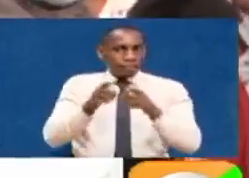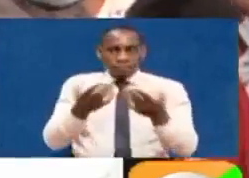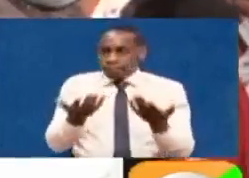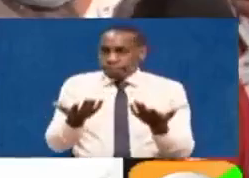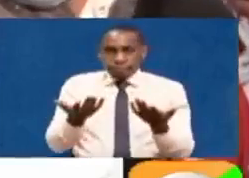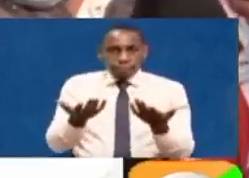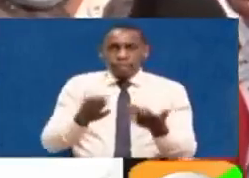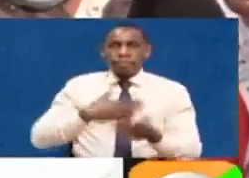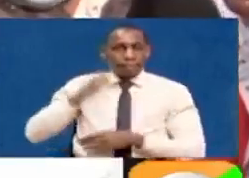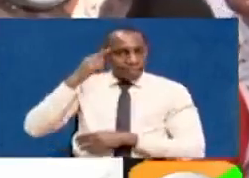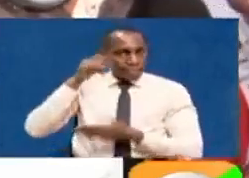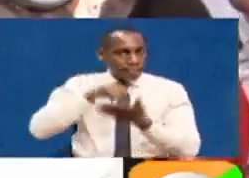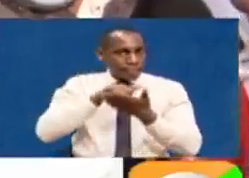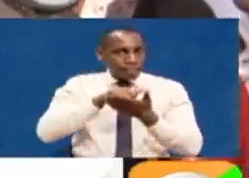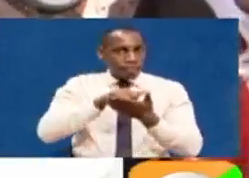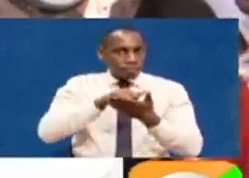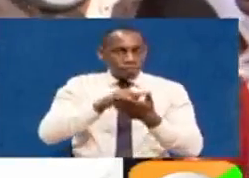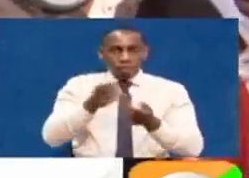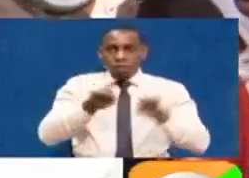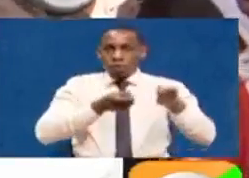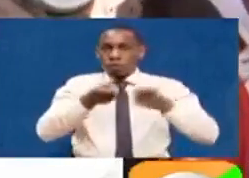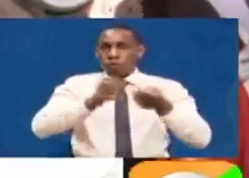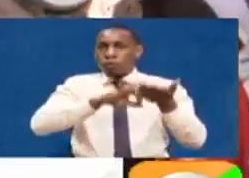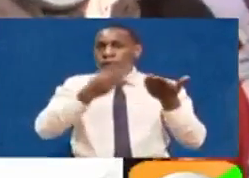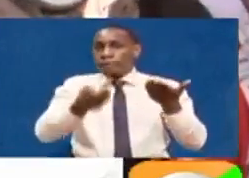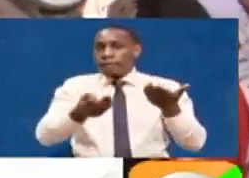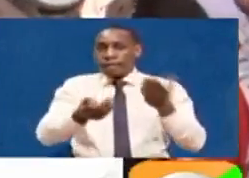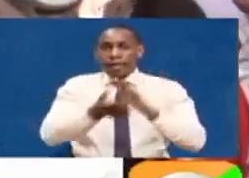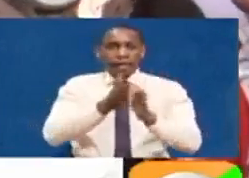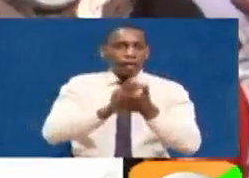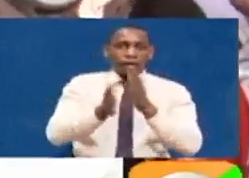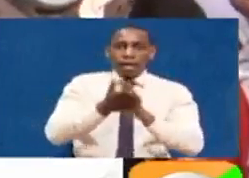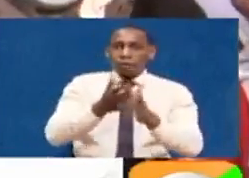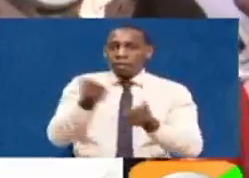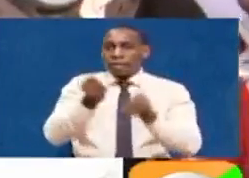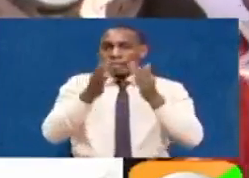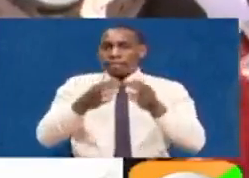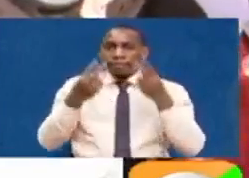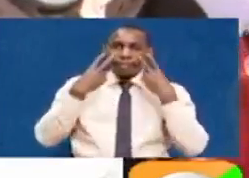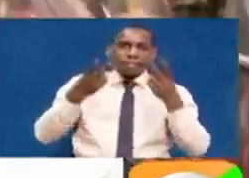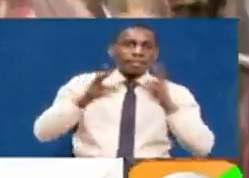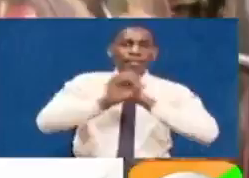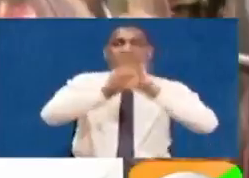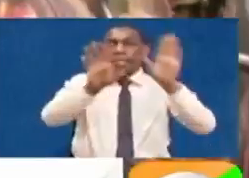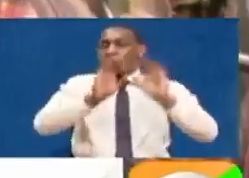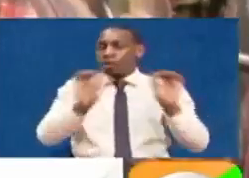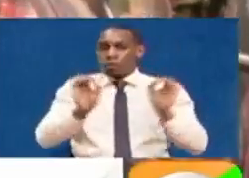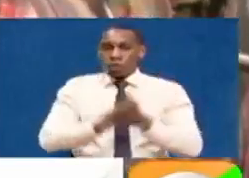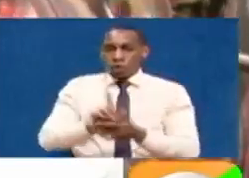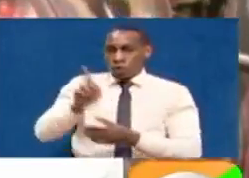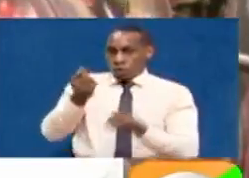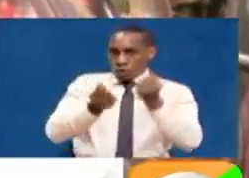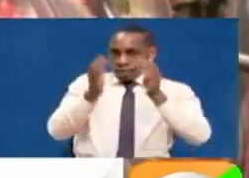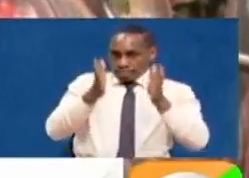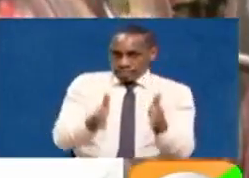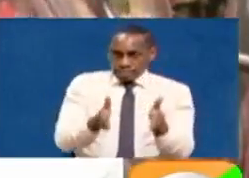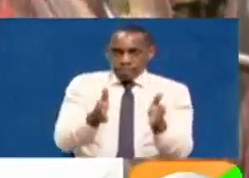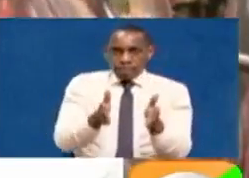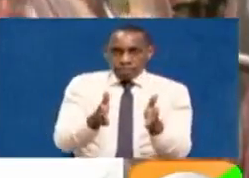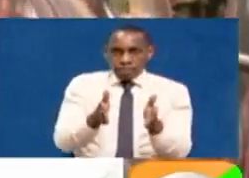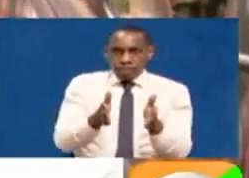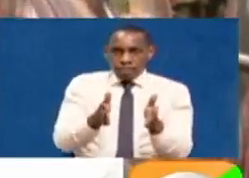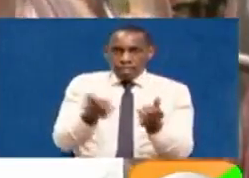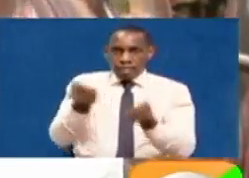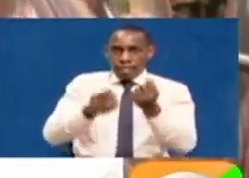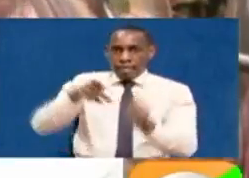niyo, nadhani hiyo nifanya loose control juu, haikuwa na dereva gari yako na mzuri mbele. Kuna dereva mmoja alikuwa ni dereva